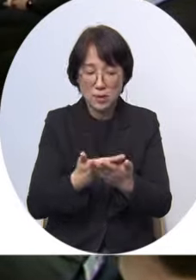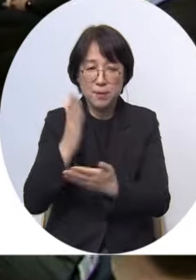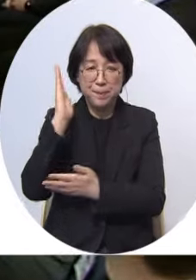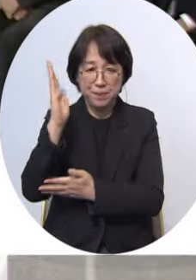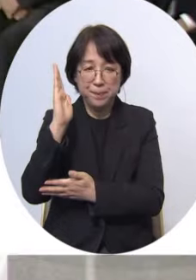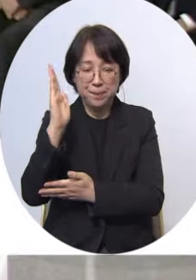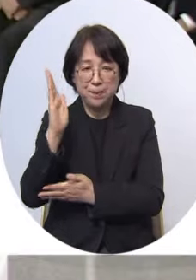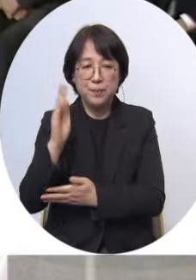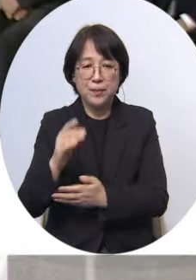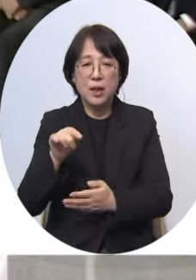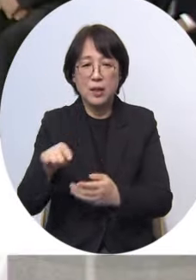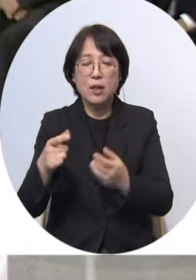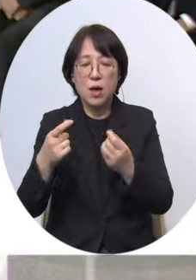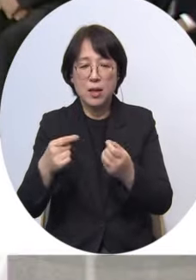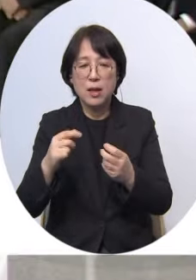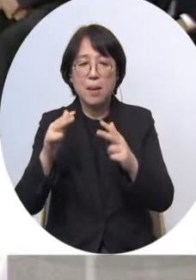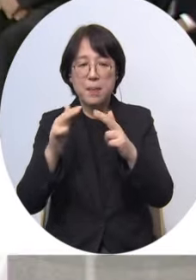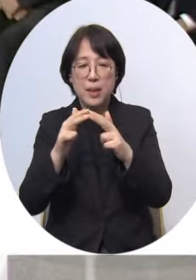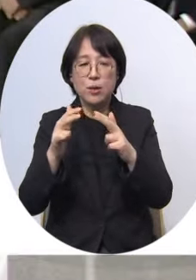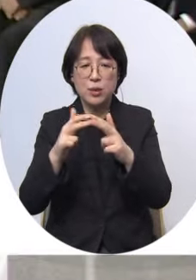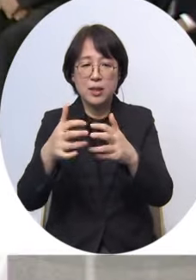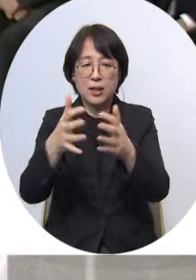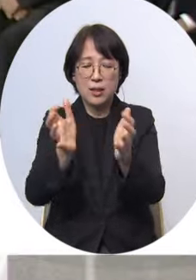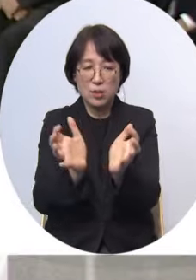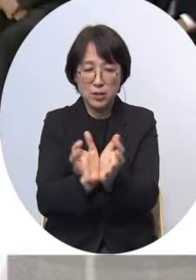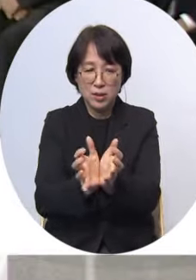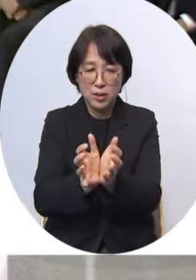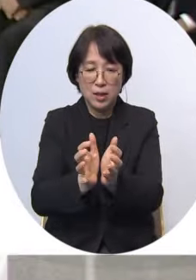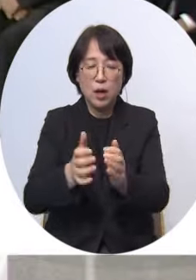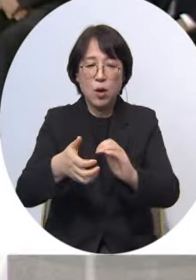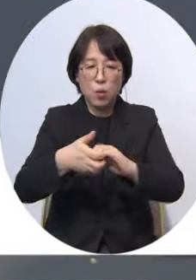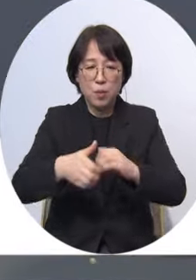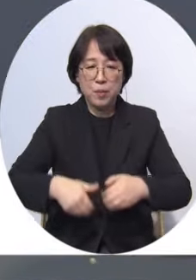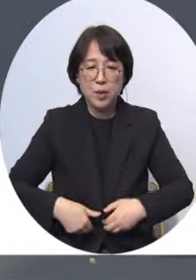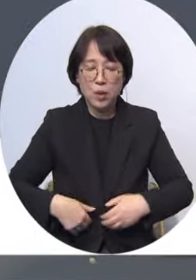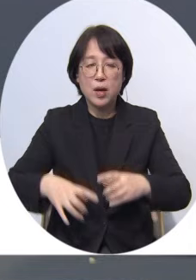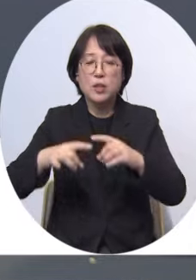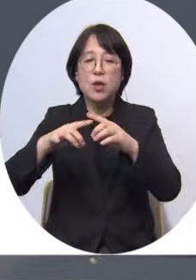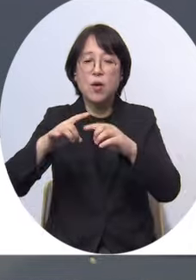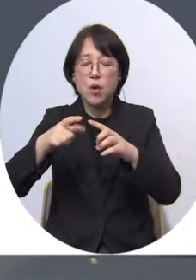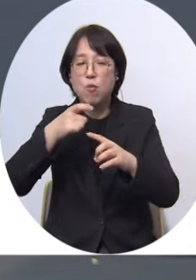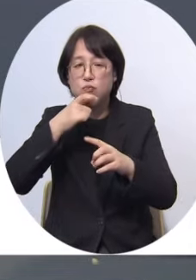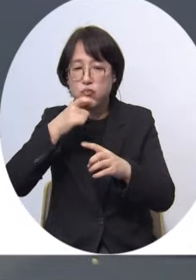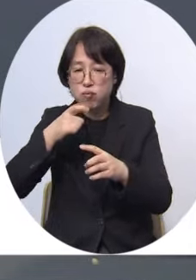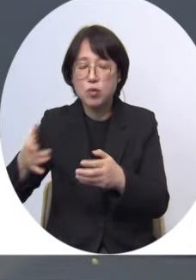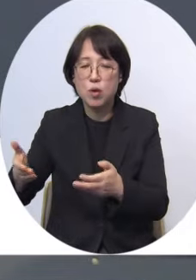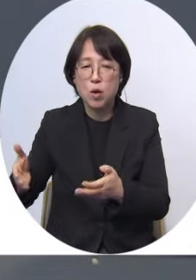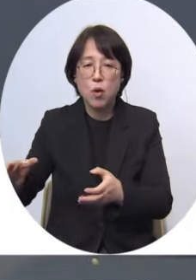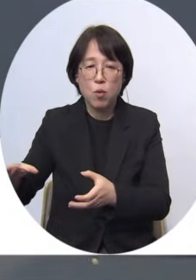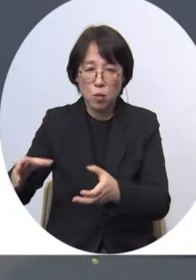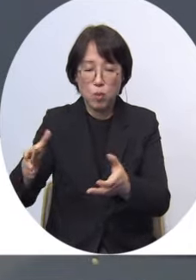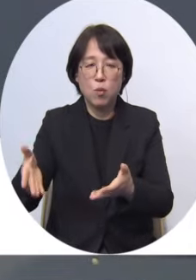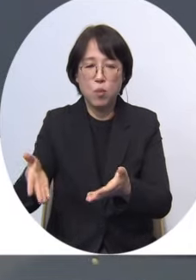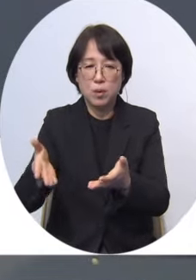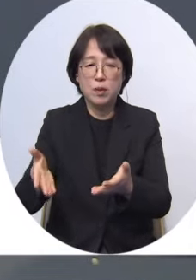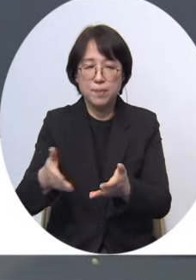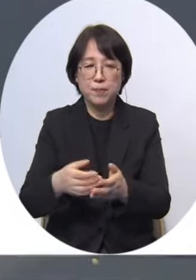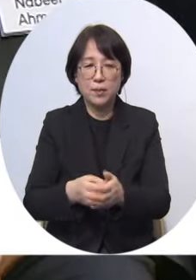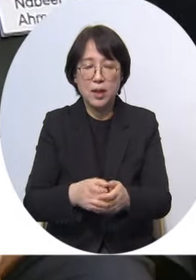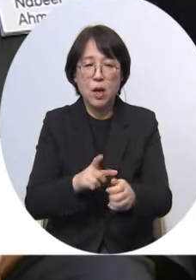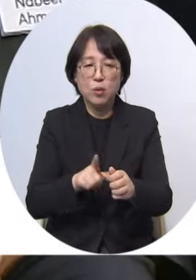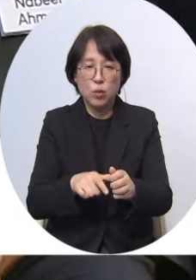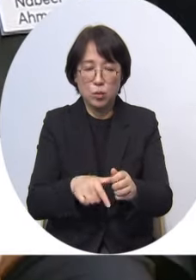강조했습니다. 이러한 반도체 클러스터 가동의 필수 기반은 전력과 용수 인프라로 속도가 경쟁력. 현재